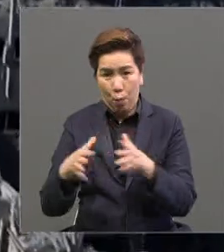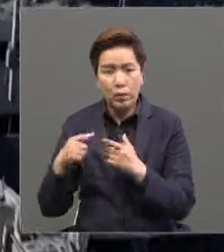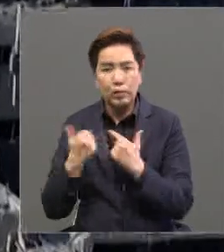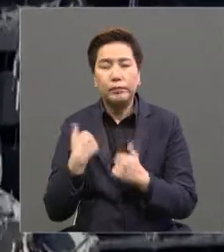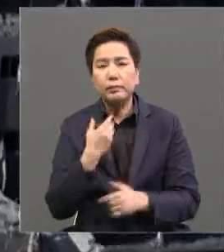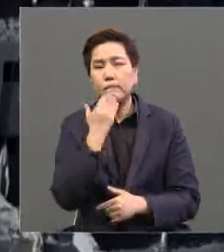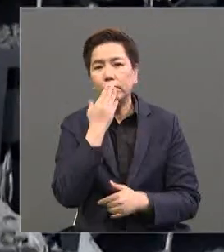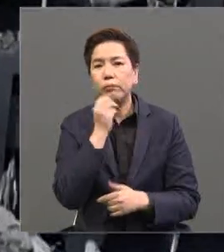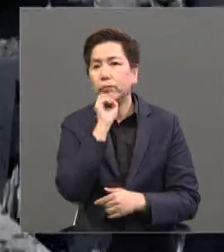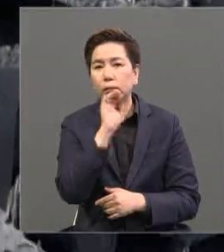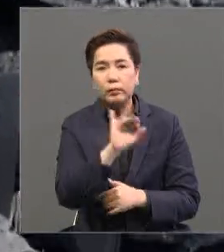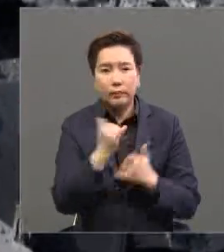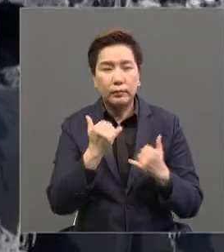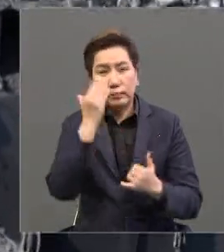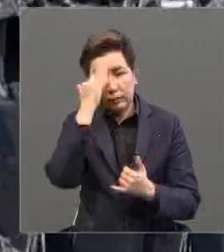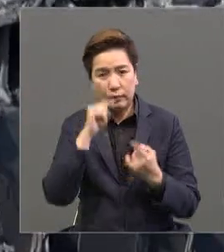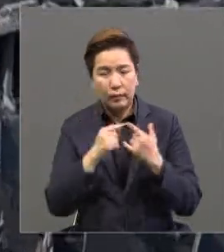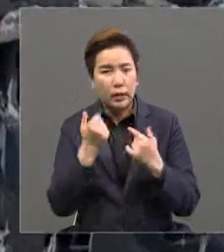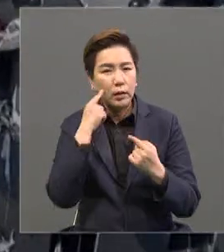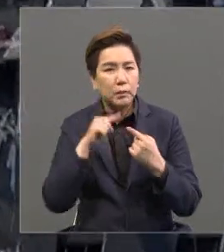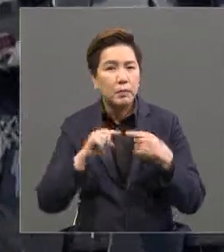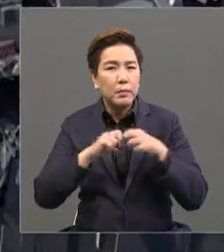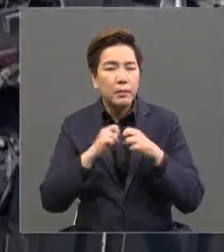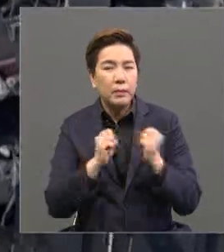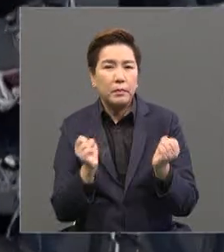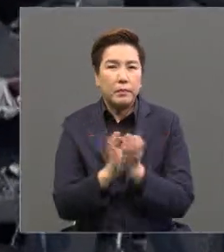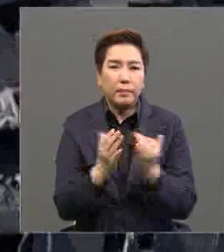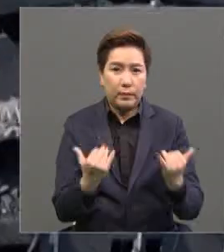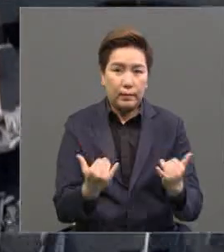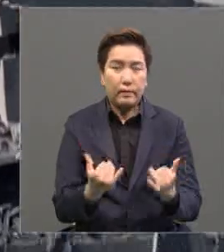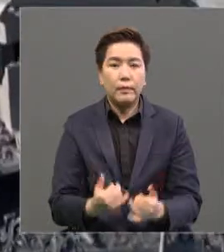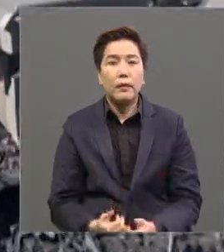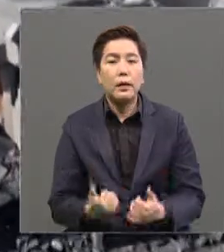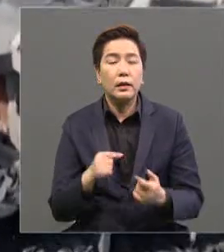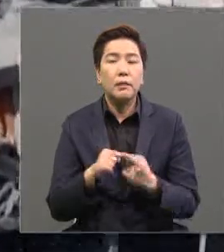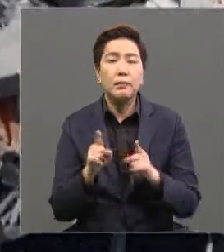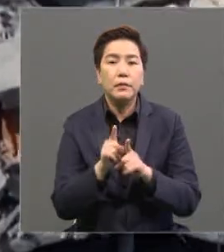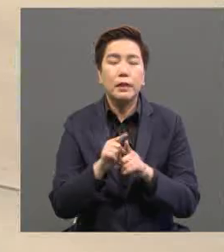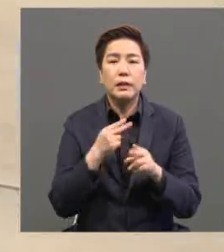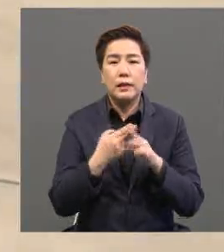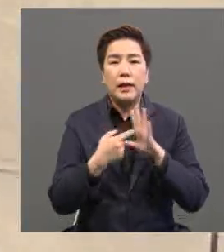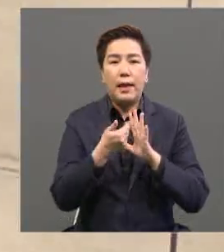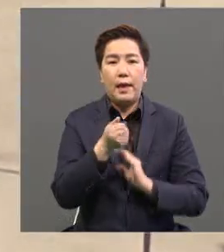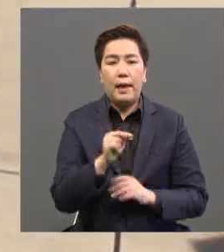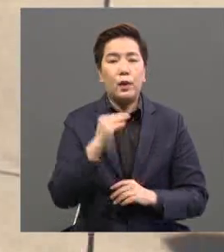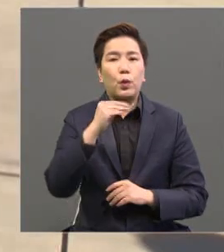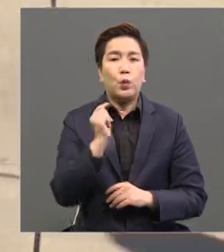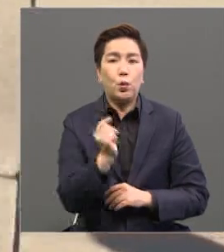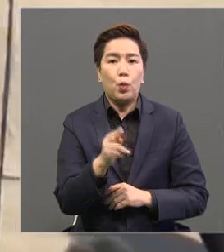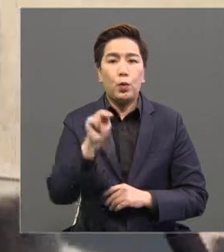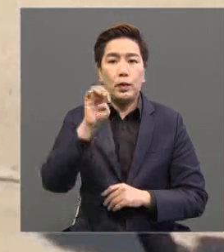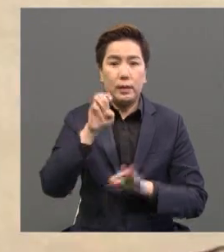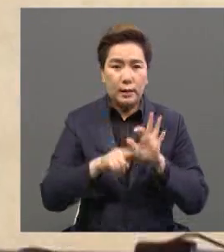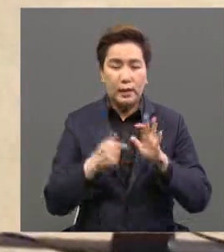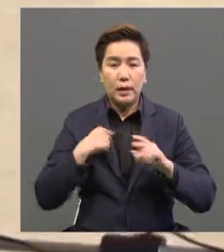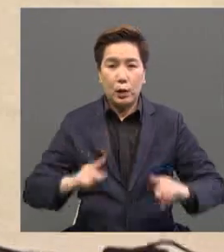แต่ว่ายังไม่ขอเปิดเผยเนื่องจากว่าเป็นสถานการณ์ที่อ่อนไหวมากค่ะขณะเดียวกันนายแทนนี่ินรัฐมนตรีต่างประเทศ